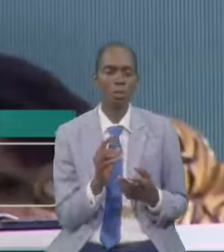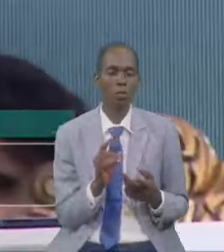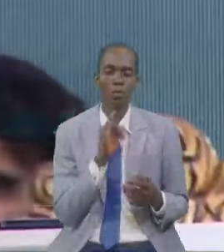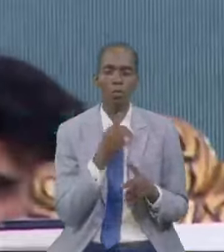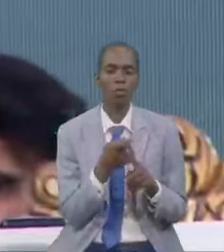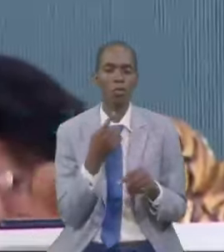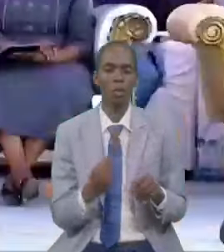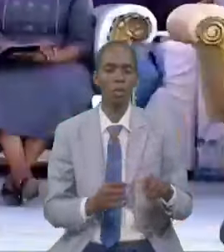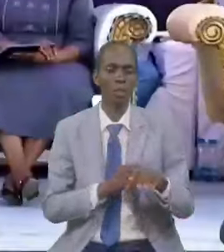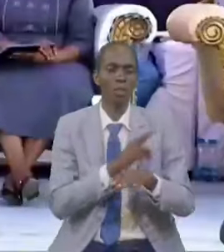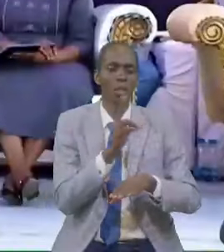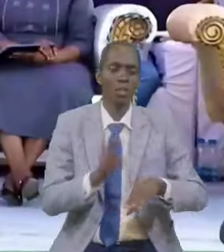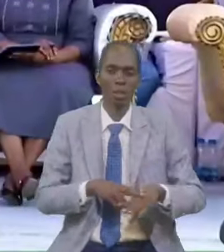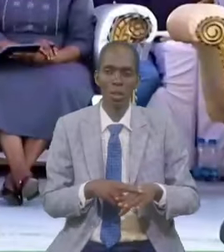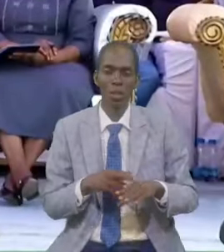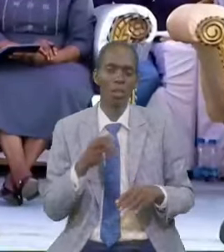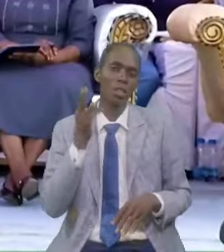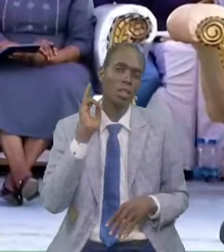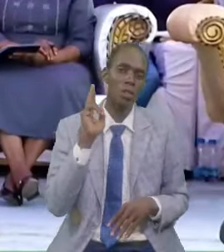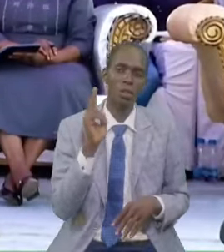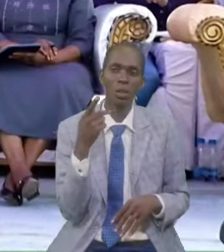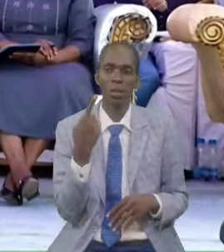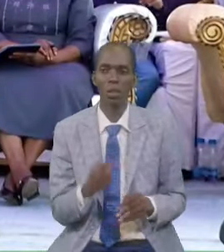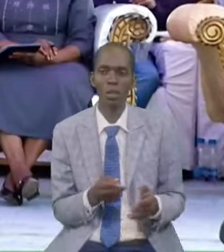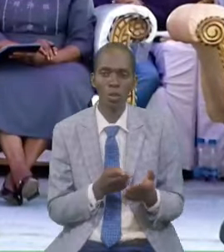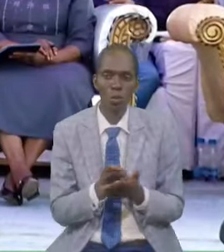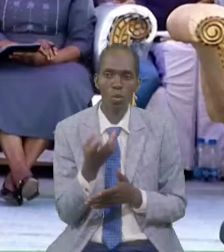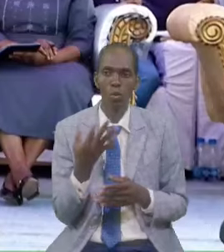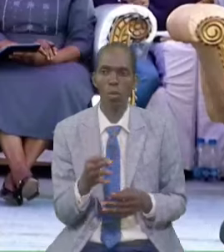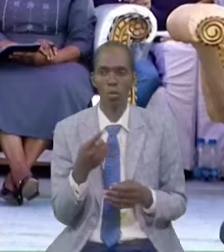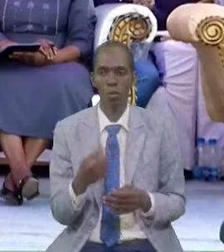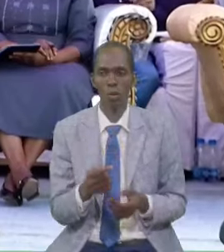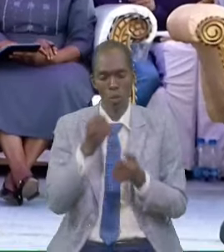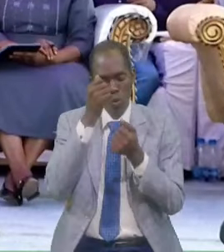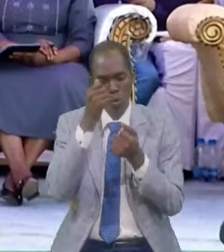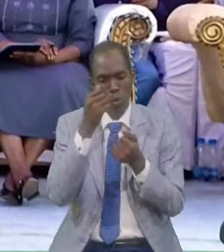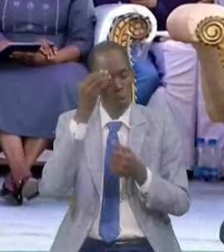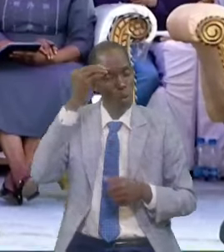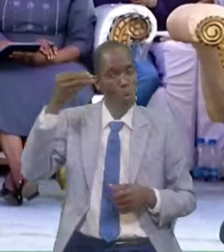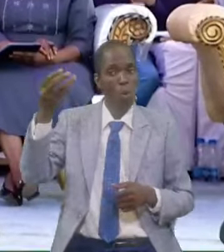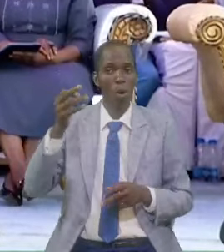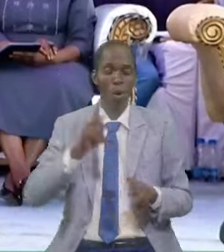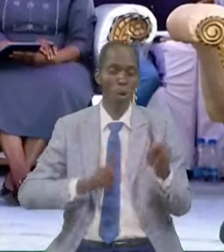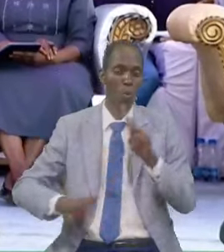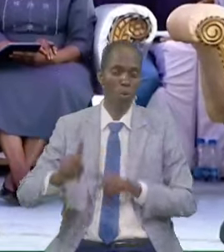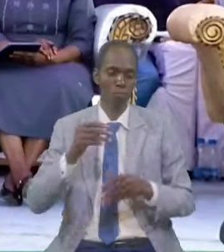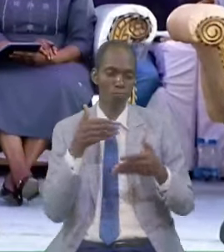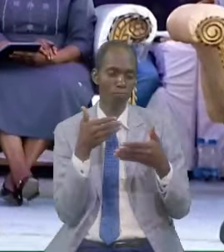చరిత్ర యొక్క సత్యం the truths of the opinions of people around me, నా చుట్టూ ఉన్న ప్రజల అభిప్రాయాల సత్యం.